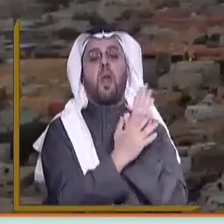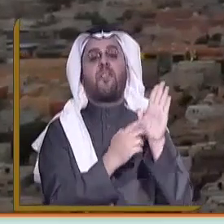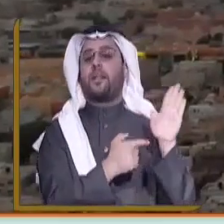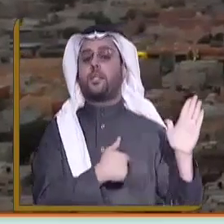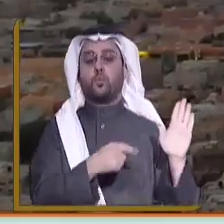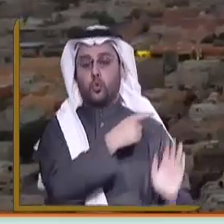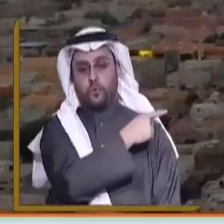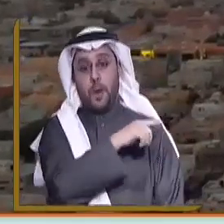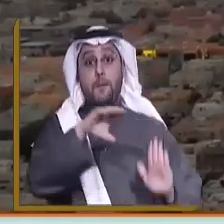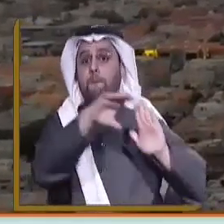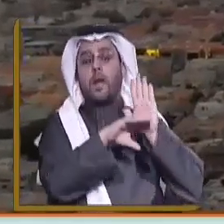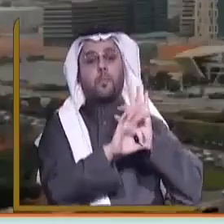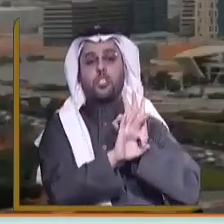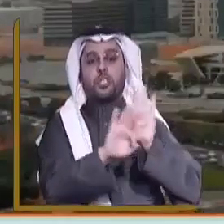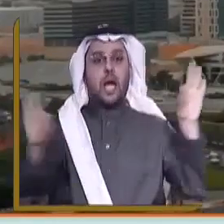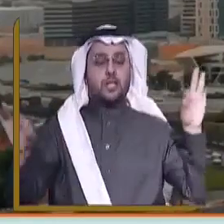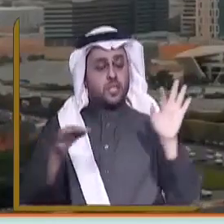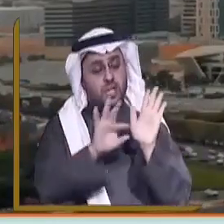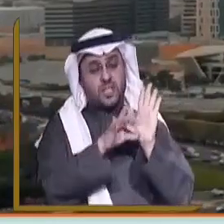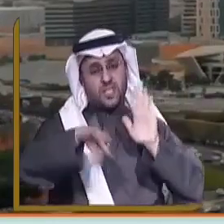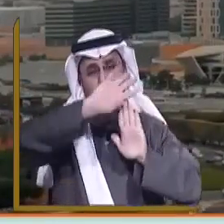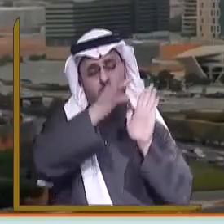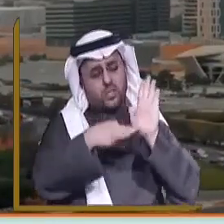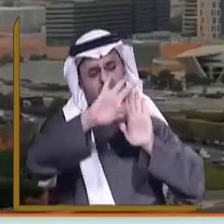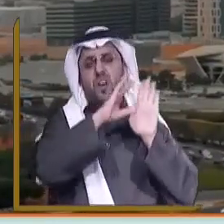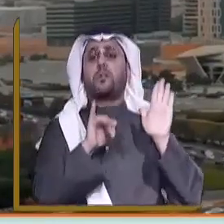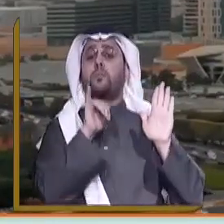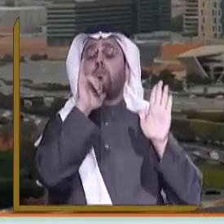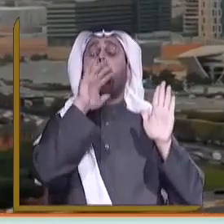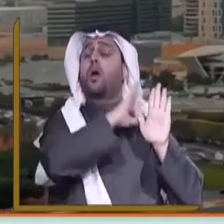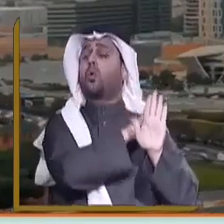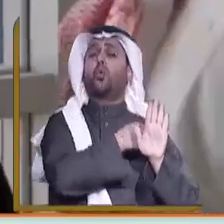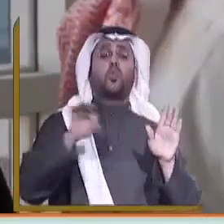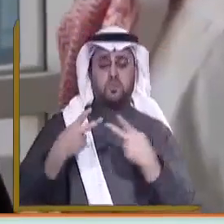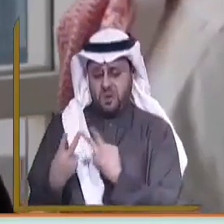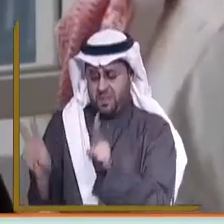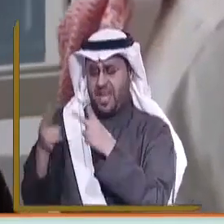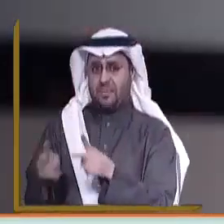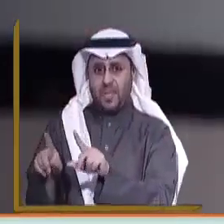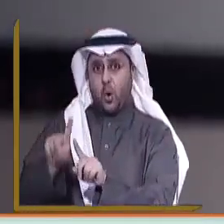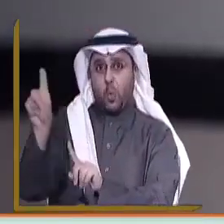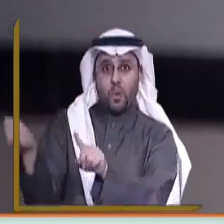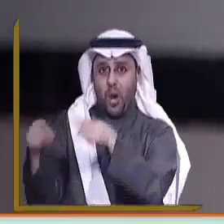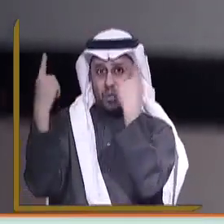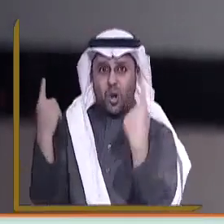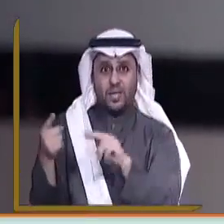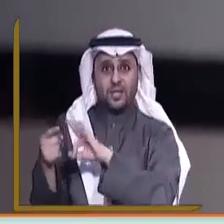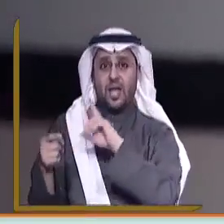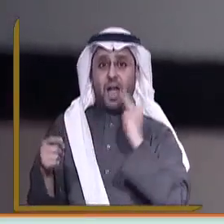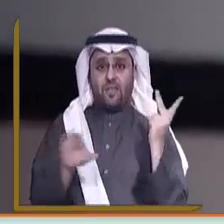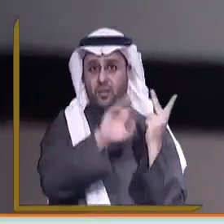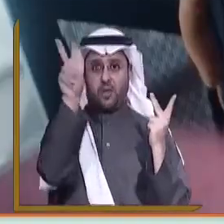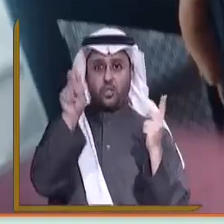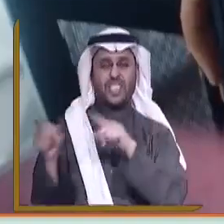واشتملت صفحات التقرير على نبذه تعريفيه بالبرنامج ومسيرته بالاضافه الى قسم يستعرض